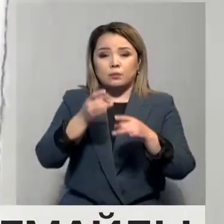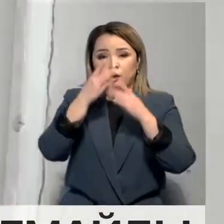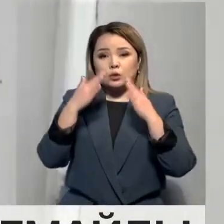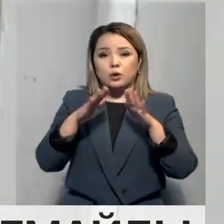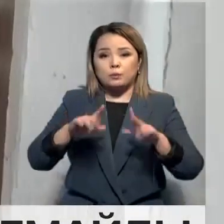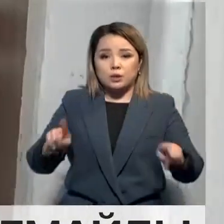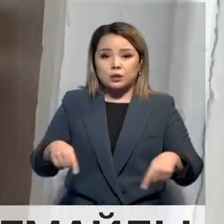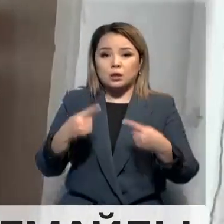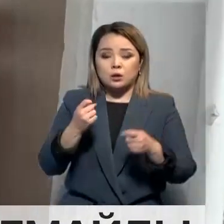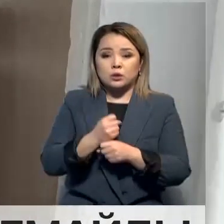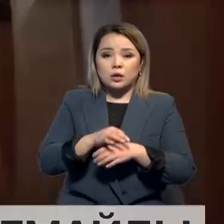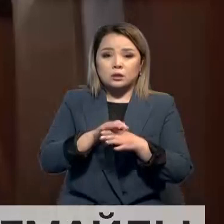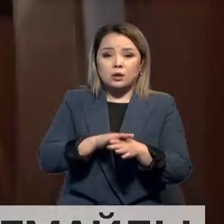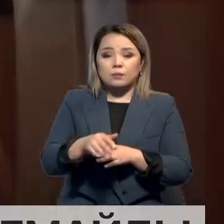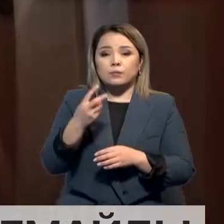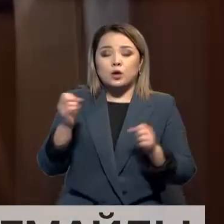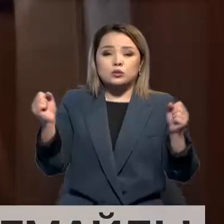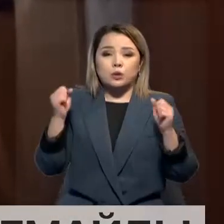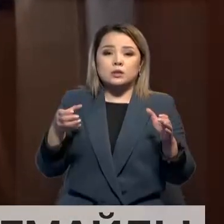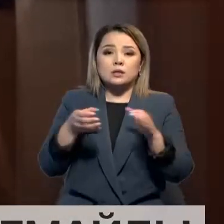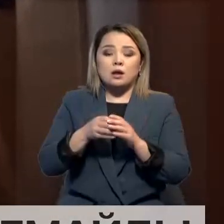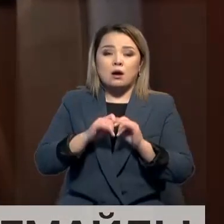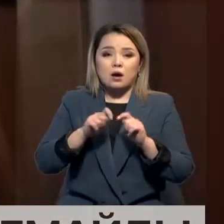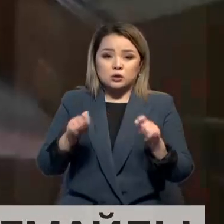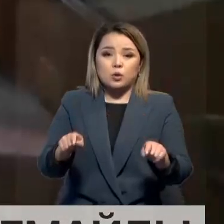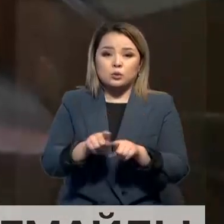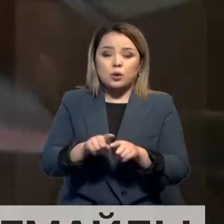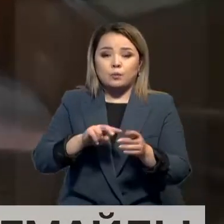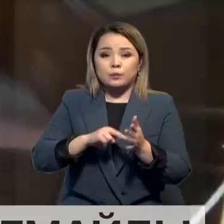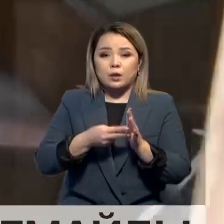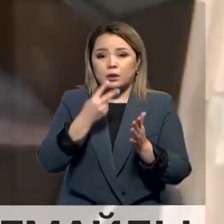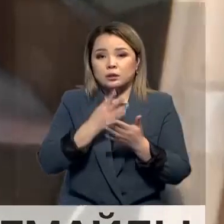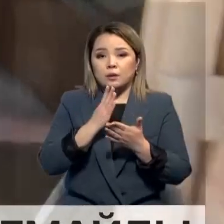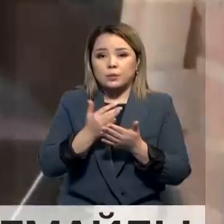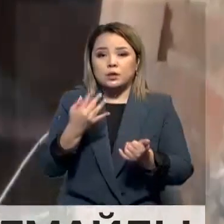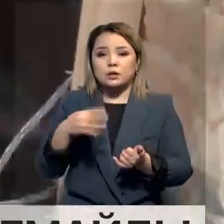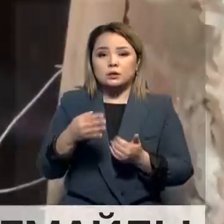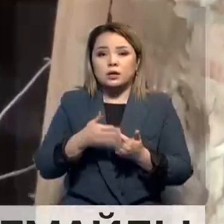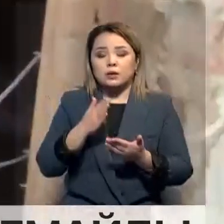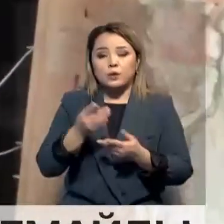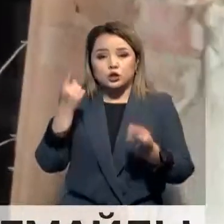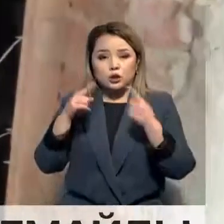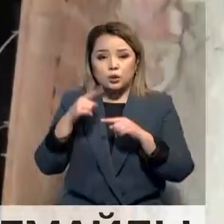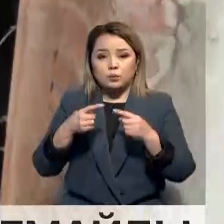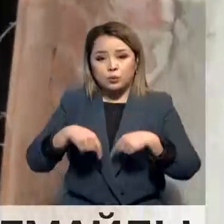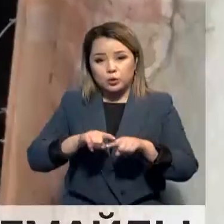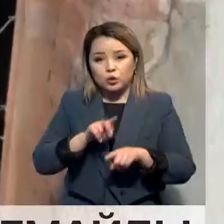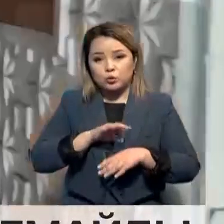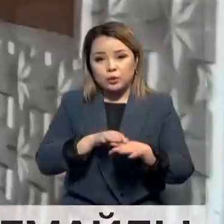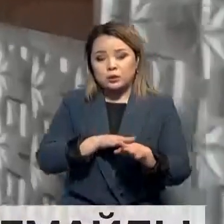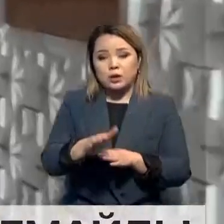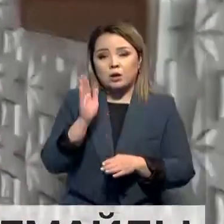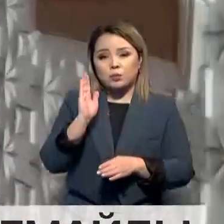үйі қалпына келтірілсе, онда да бірнеше спорт секциясын ашу көзделіп отыр. Одан бөлек мұнда 40 шақты шығармашылық үйірме жұмыс істейтін